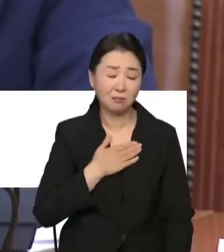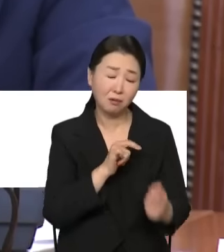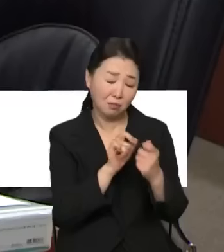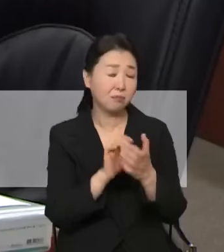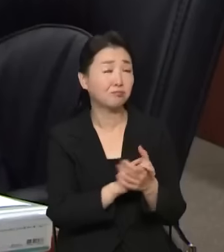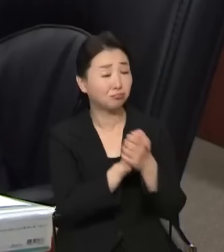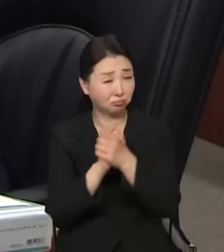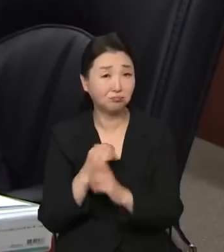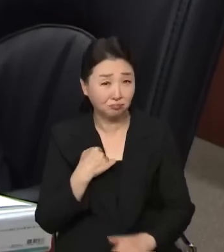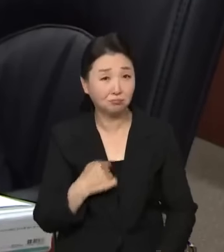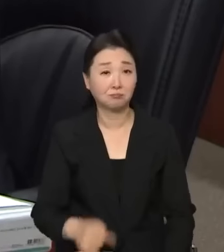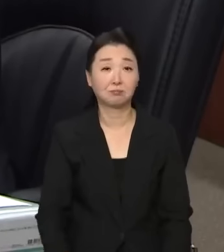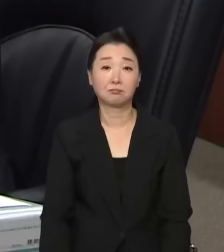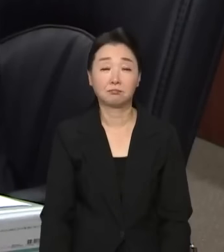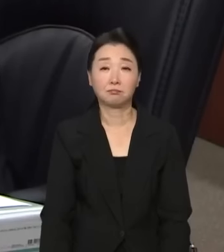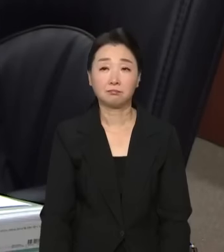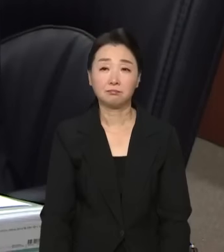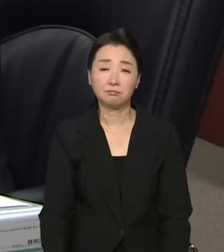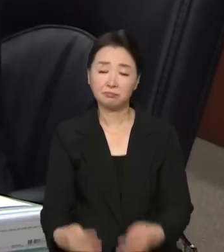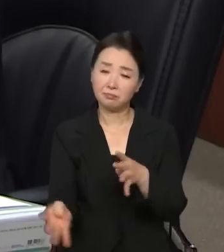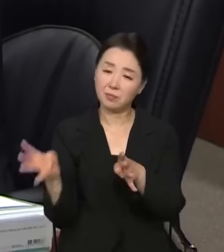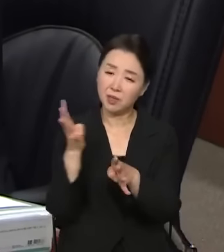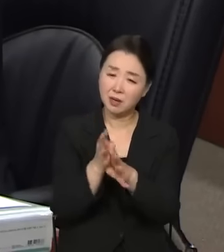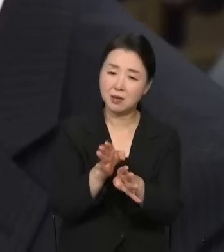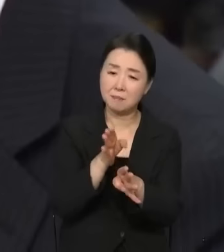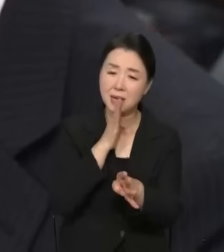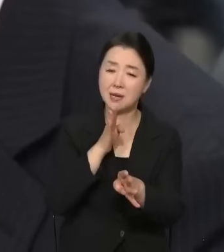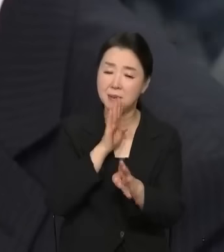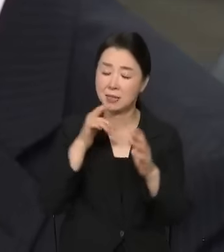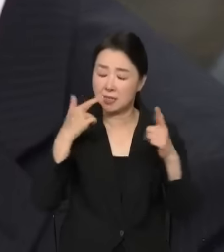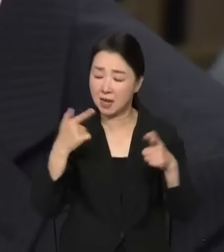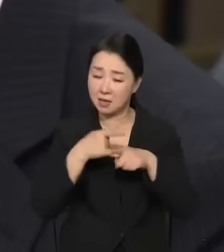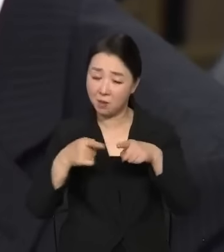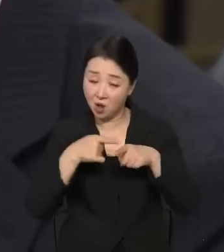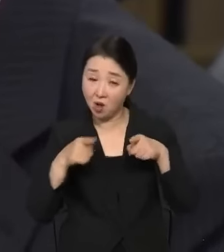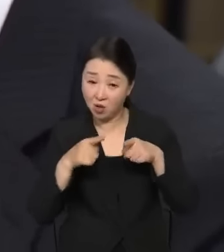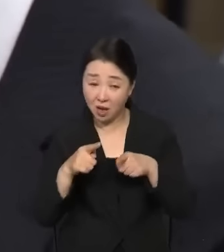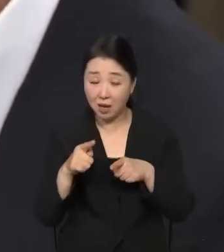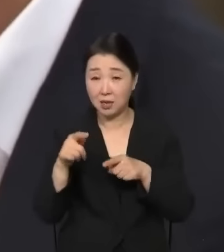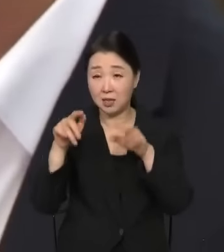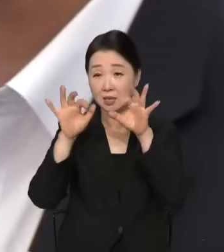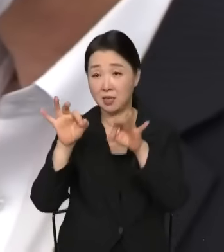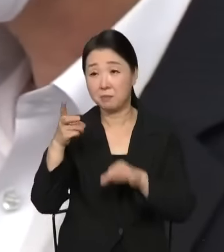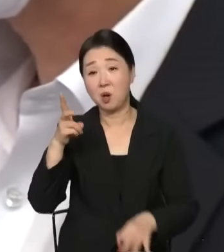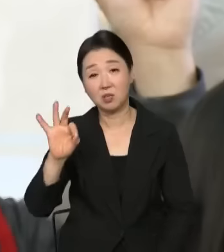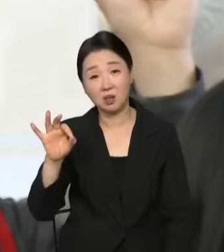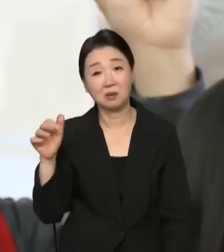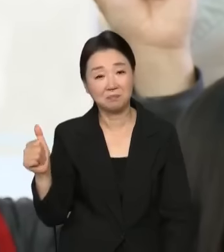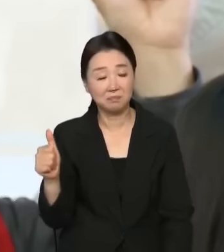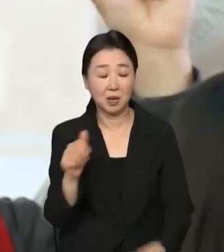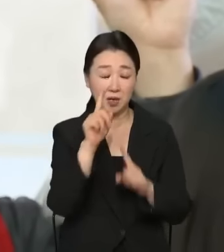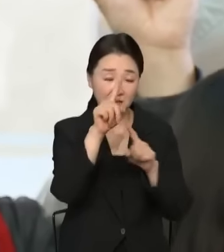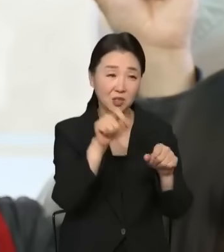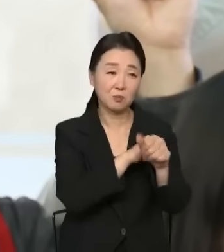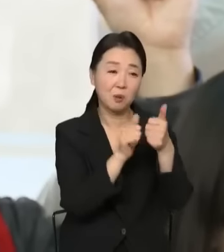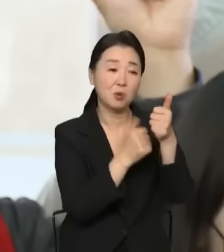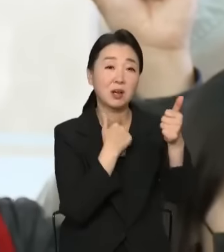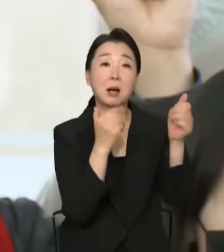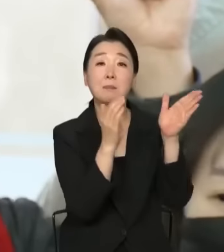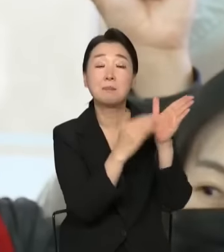가깝습니다. 연임이 적정한지를 심사하는 스포츠 공정위의 김병철 위원장이 이 회장의 특별 보좌관을 지낸